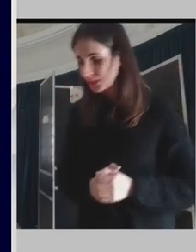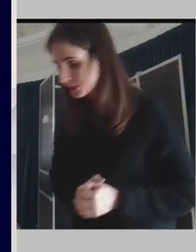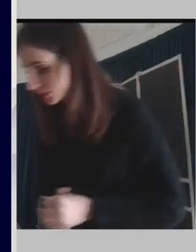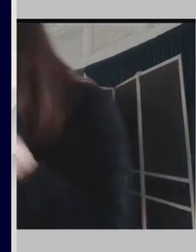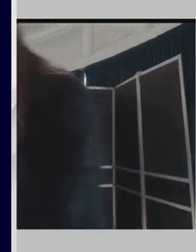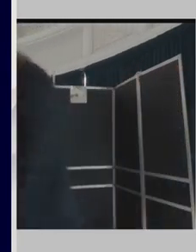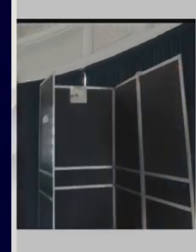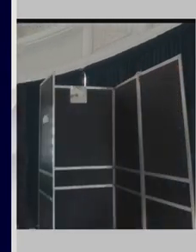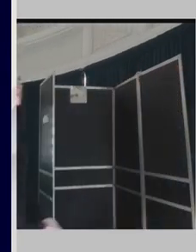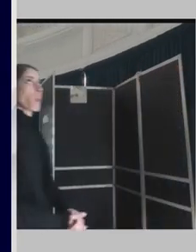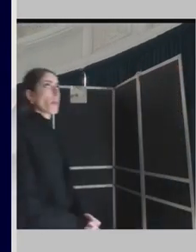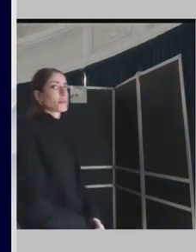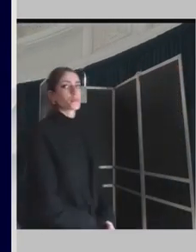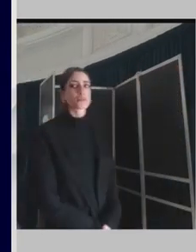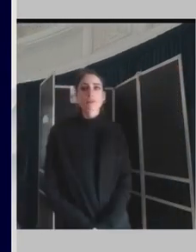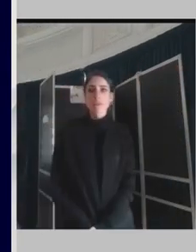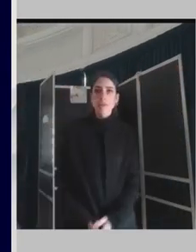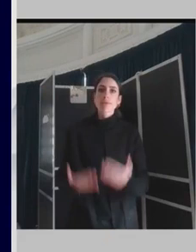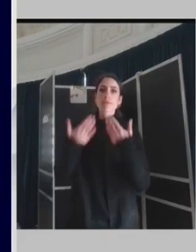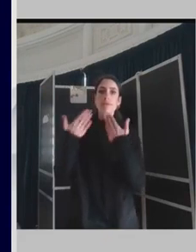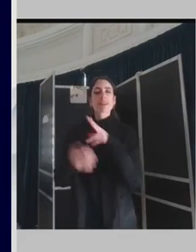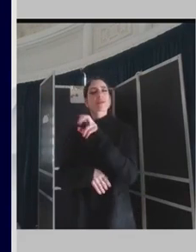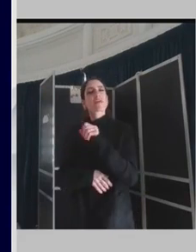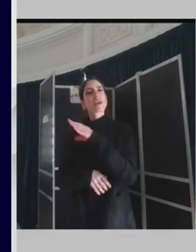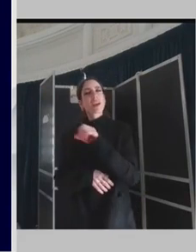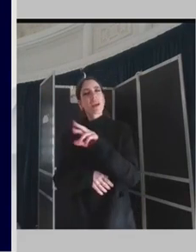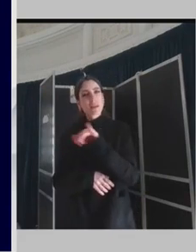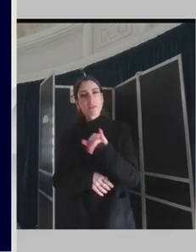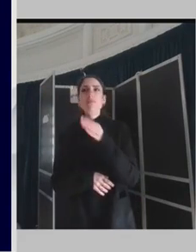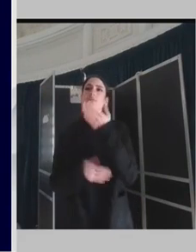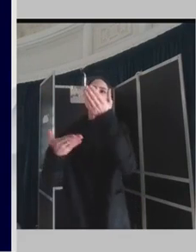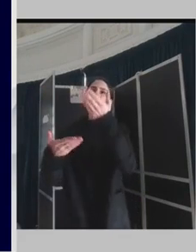Grazie consigliera Vaccari, prego consigliere Cucunato.